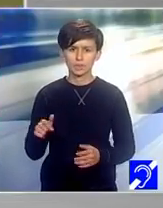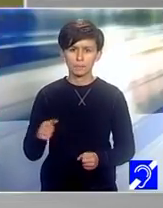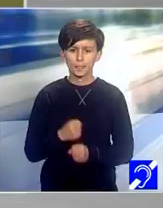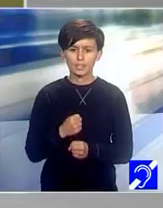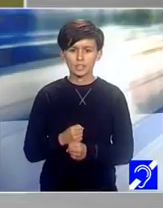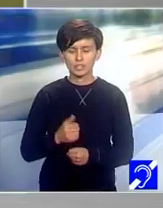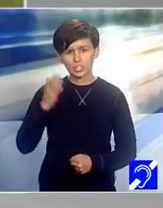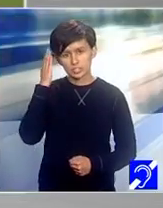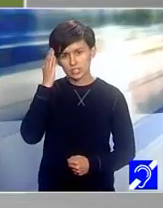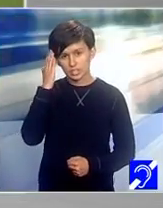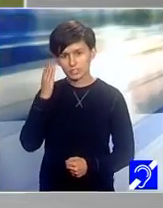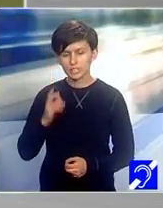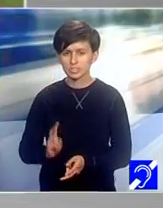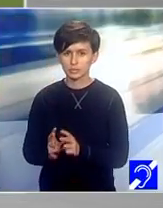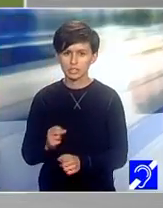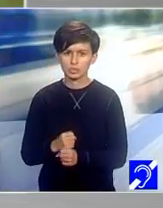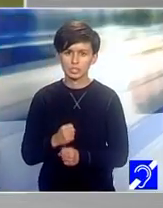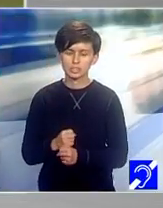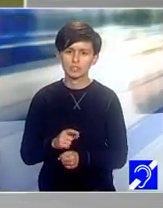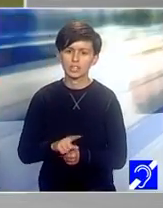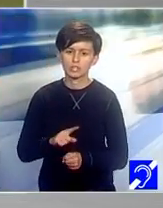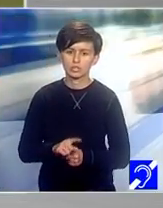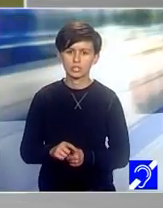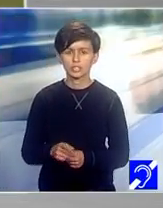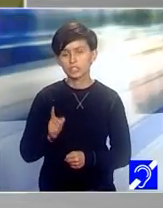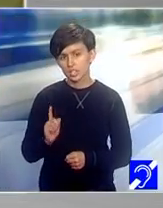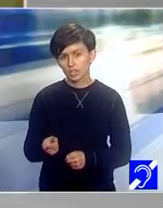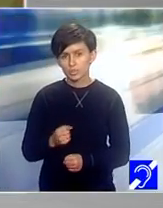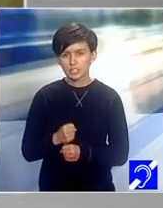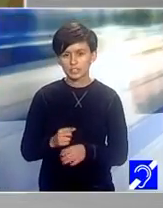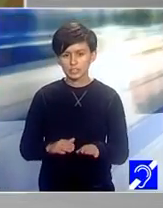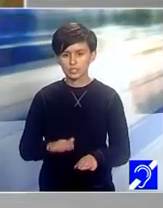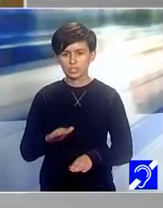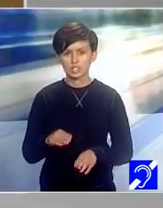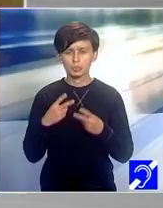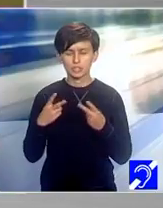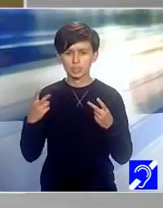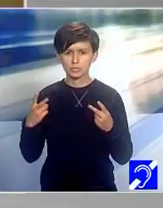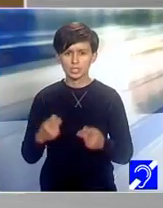să învățăm cum se fac lucrurile și ne obligă să facem niște pași importanți într-o anumită direcție.